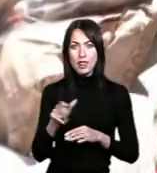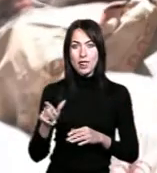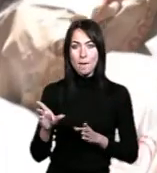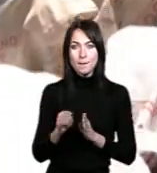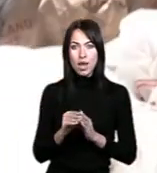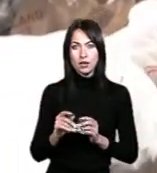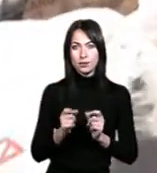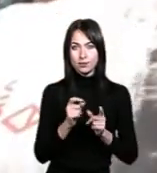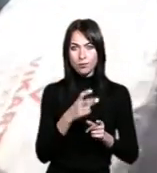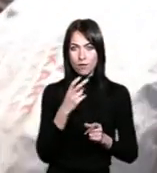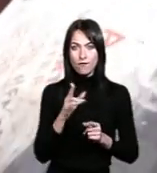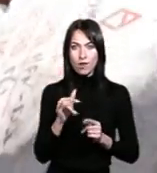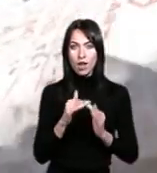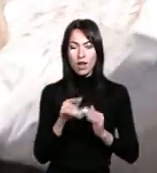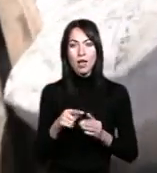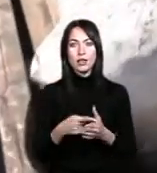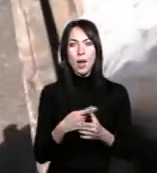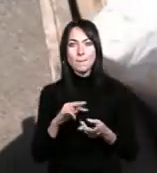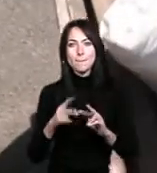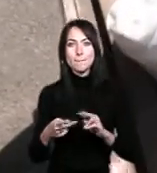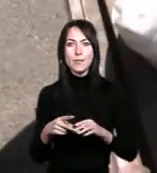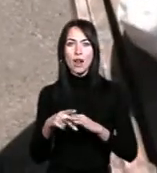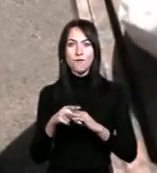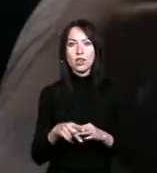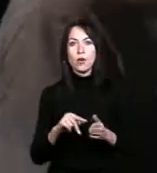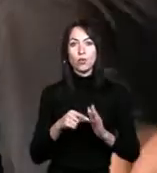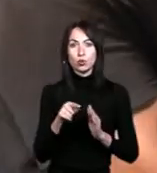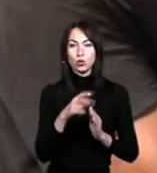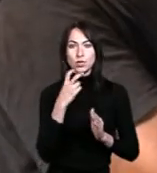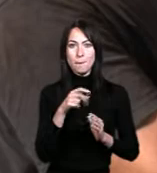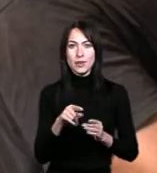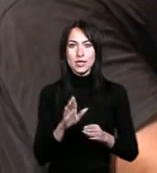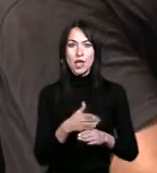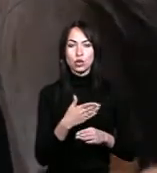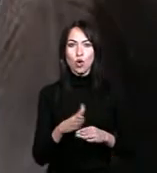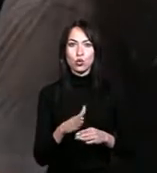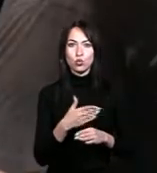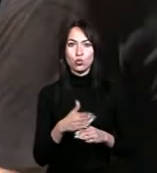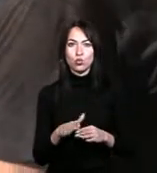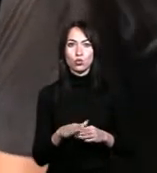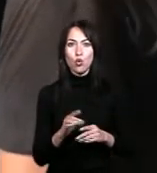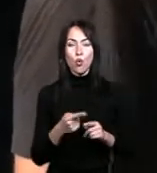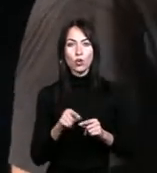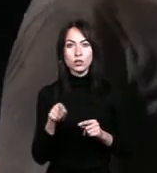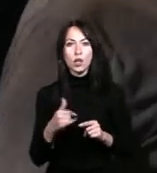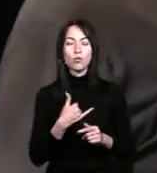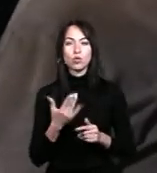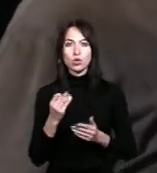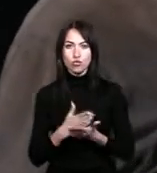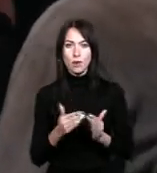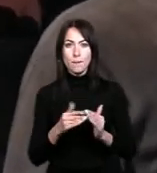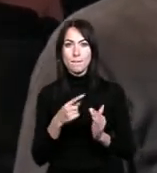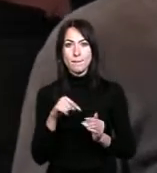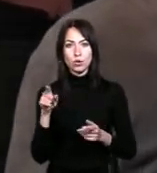гараж, який називають перевантажним пунктом. Тут сміття сортують. Хвостик у нас там. Ось там в нас ще приміщення. Ми